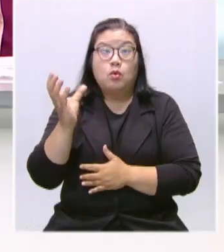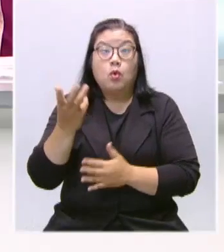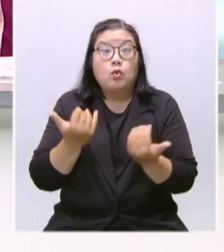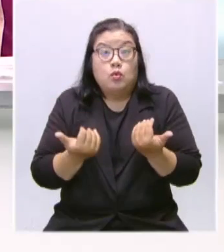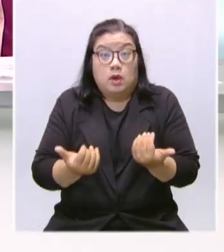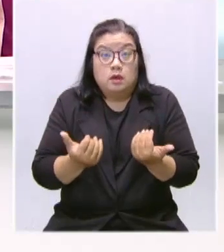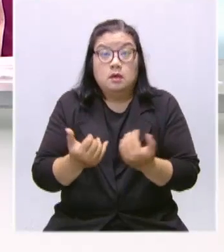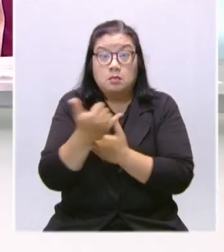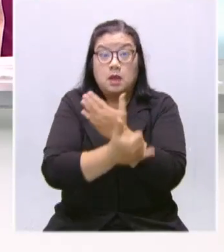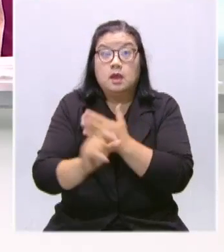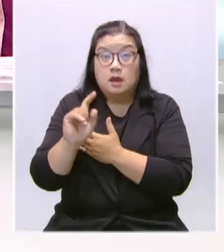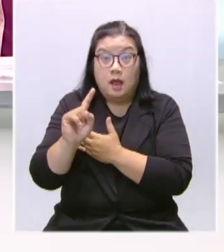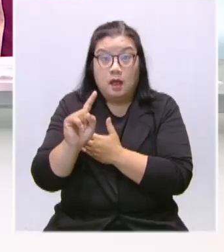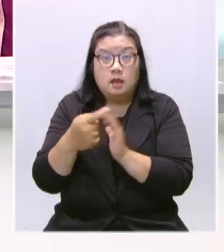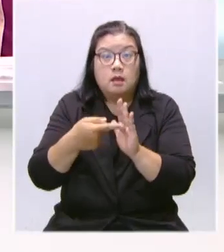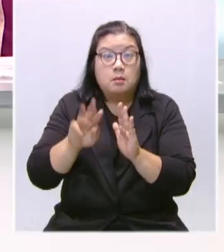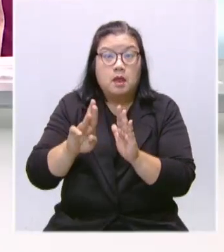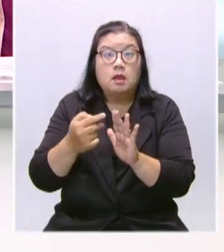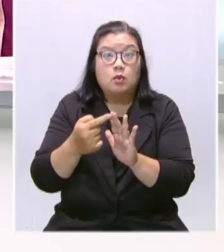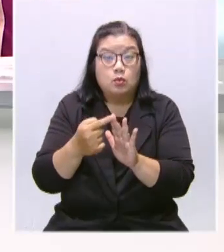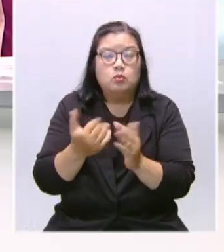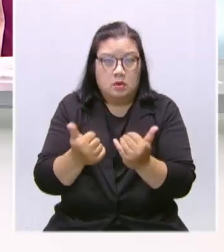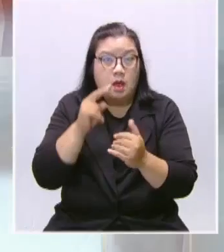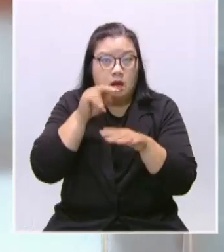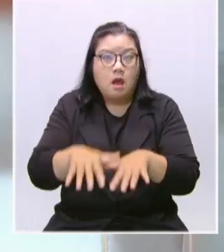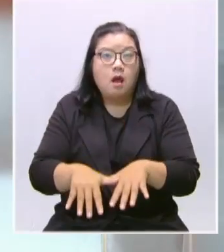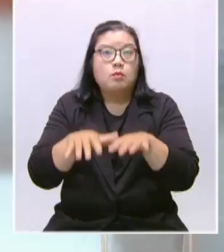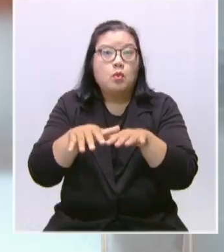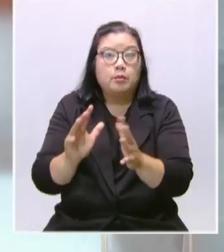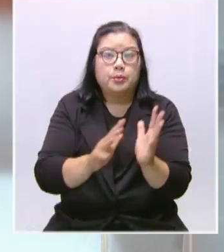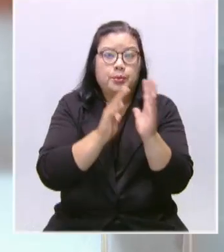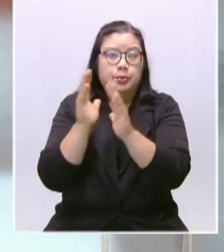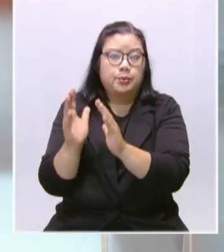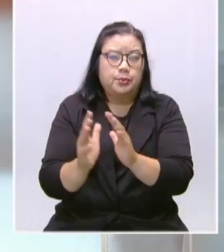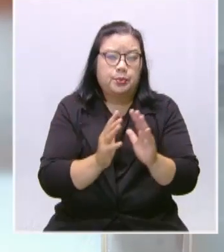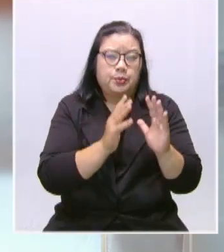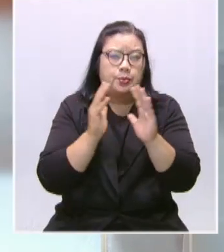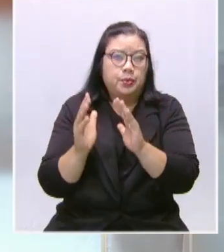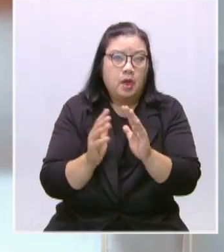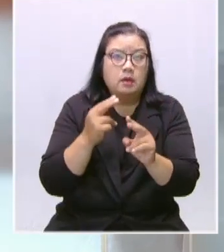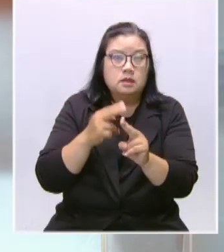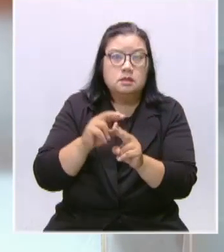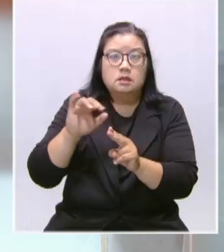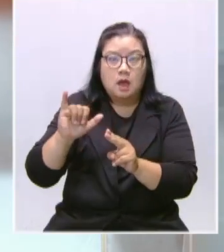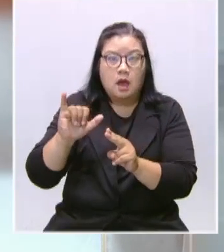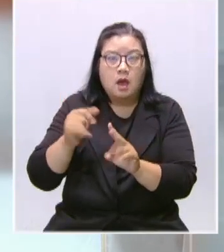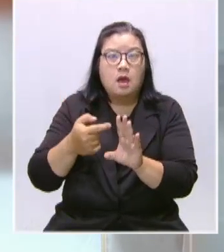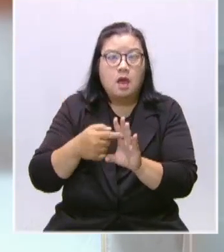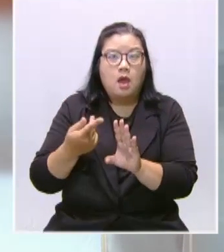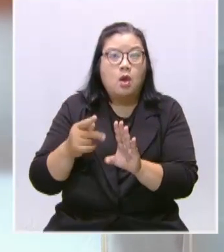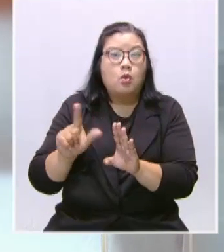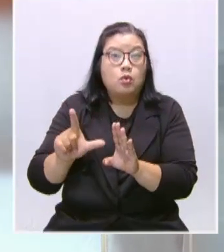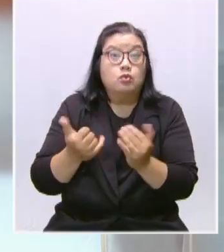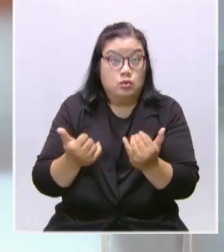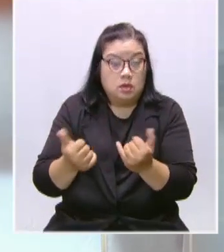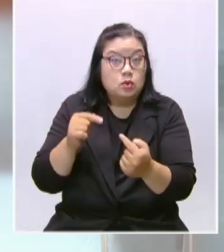ที่ประเทศเปรู ตอนนยงคงพระเชิกบน้ำท่วมใหญ่เป็อที่ผลของพยุษยโครน Yakuั่นเองส่วนที่ร California สหรฐอเม